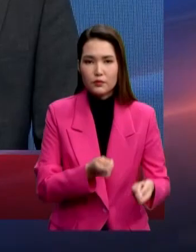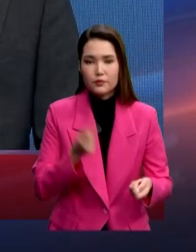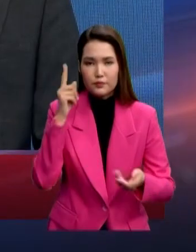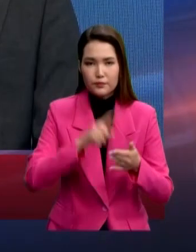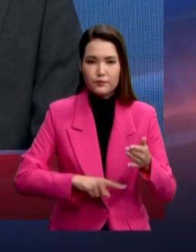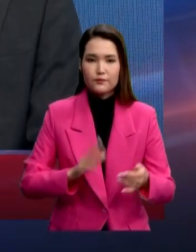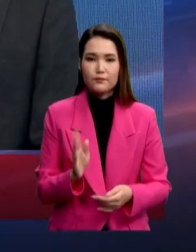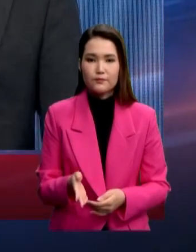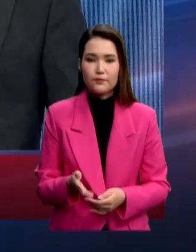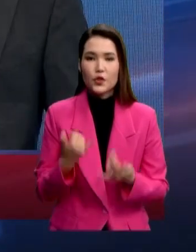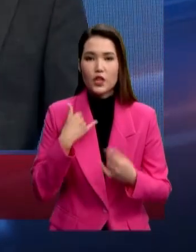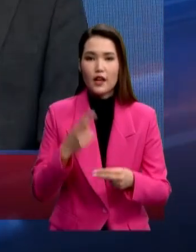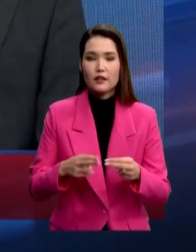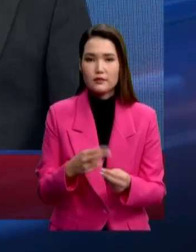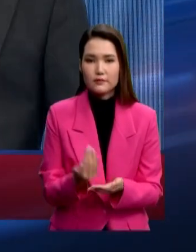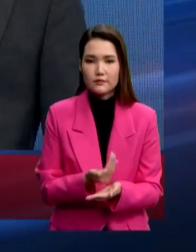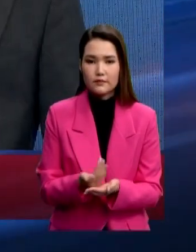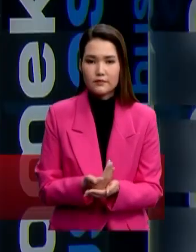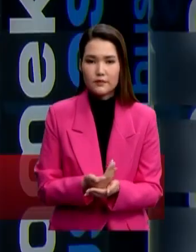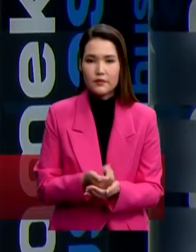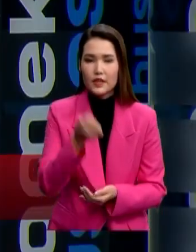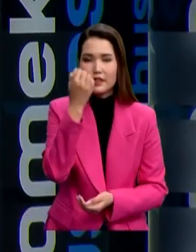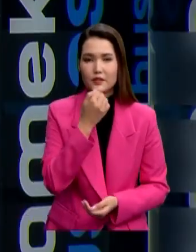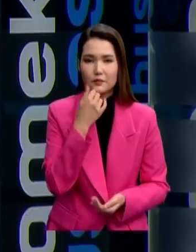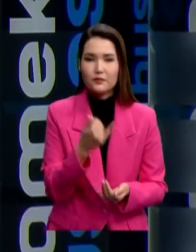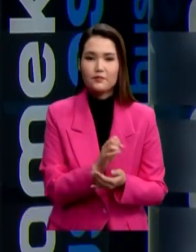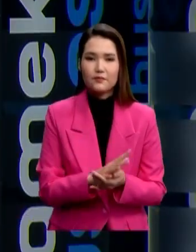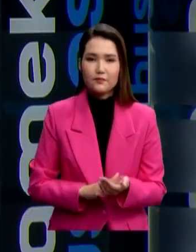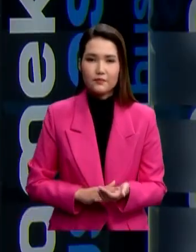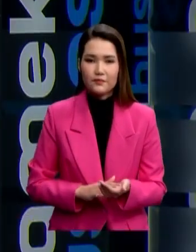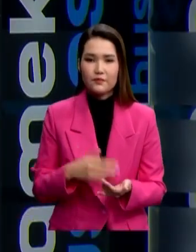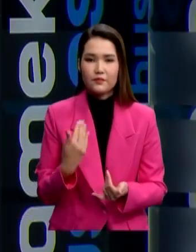үміттеміз. Қайырбек, сөз сізде. Рахмет, еске салайын, бізбен байланыста болған әріптесім Саят Ермек.